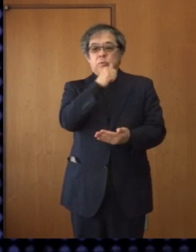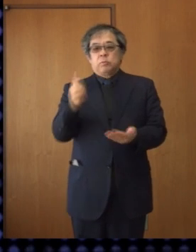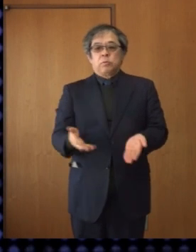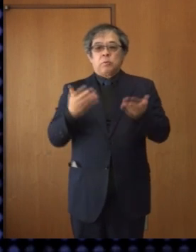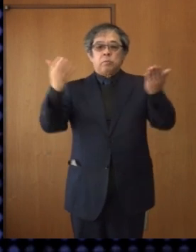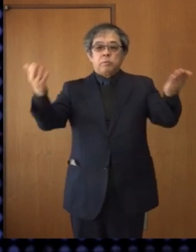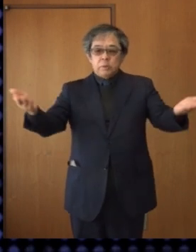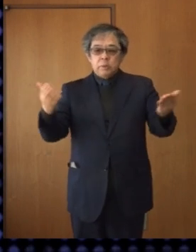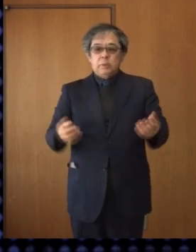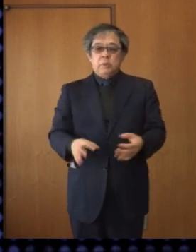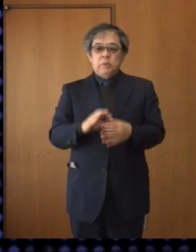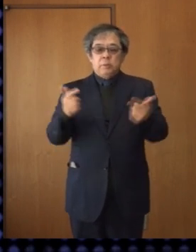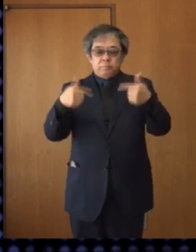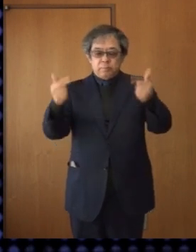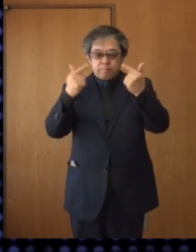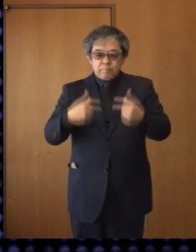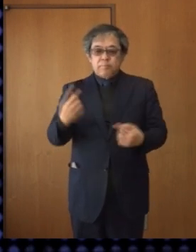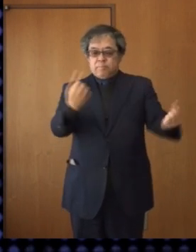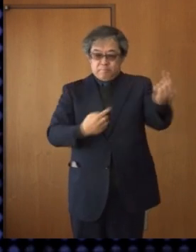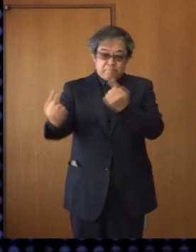の来館者でにぎわいました。